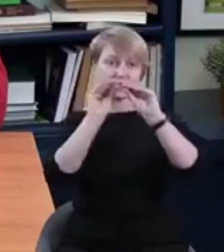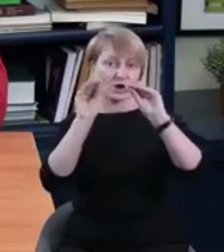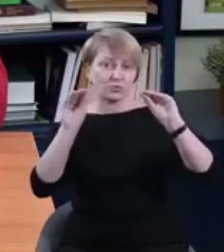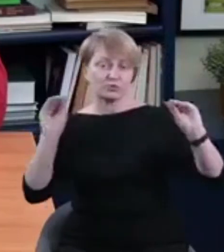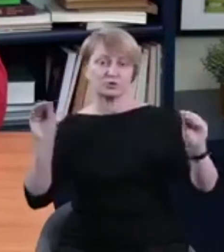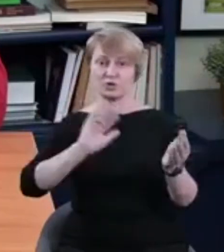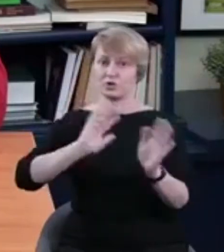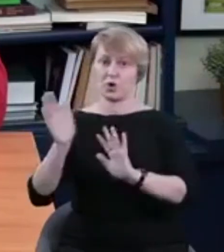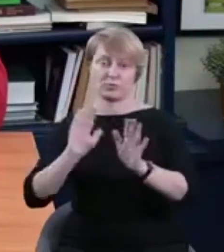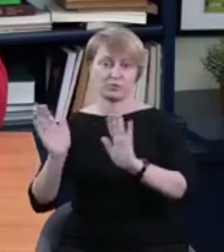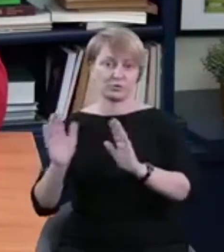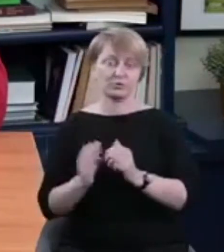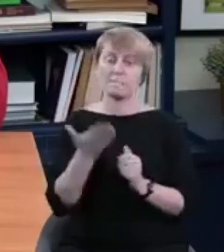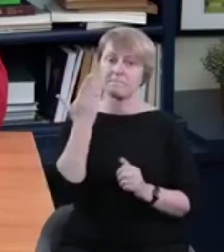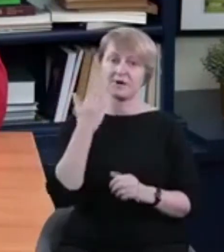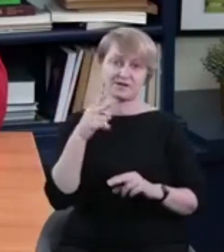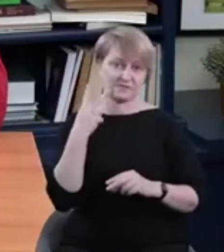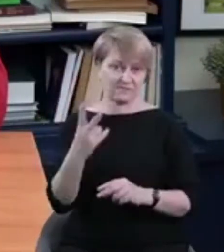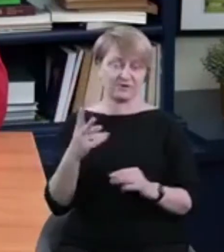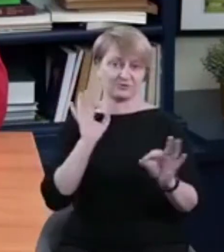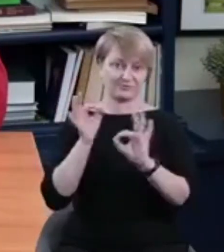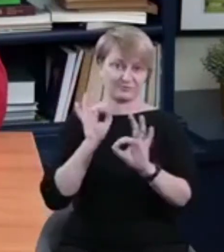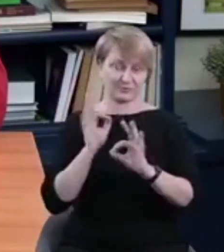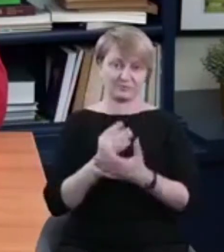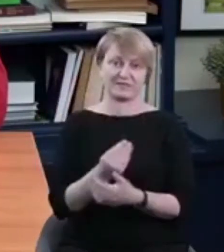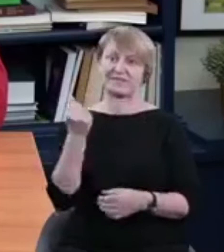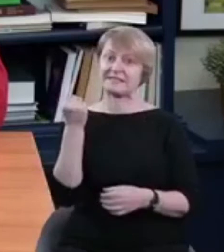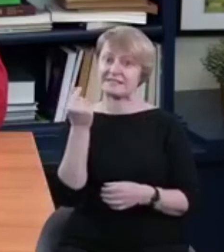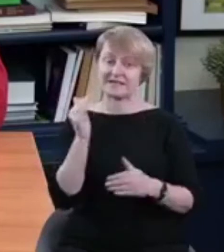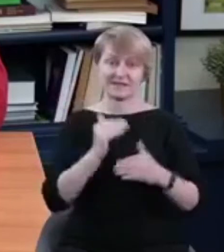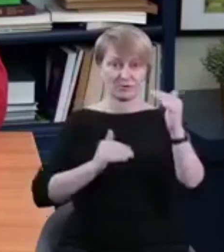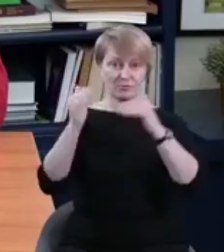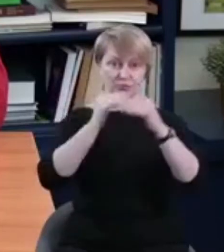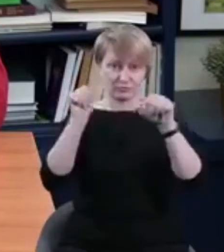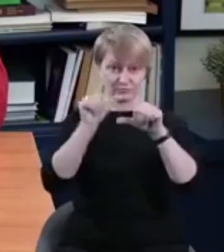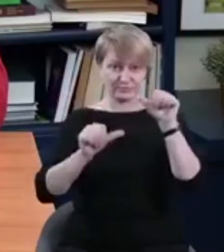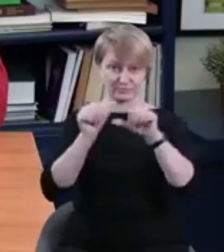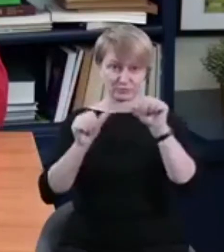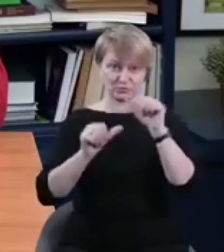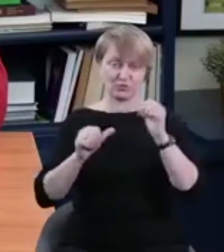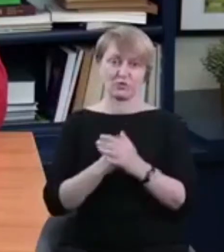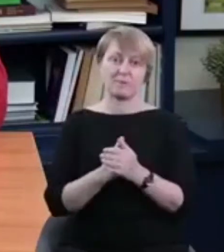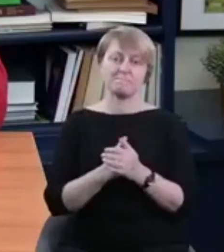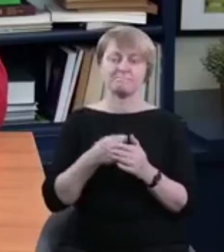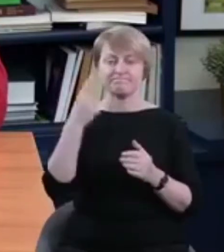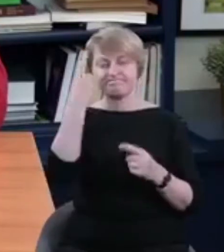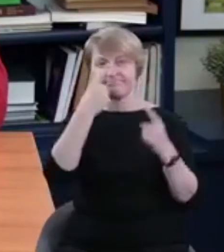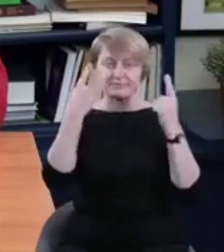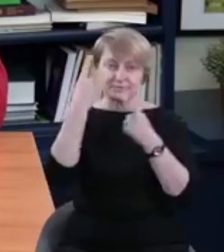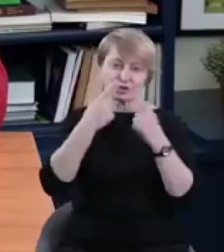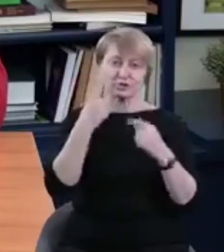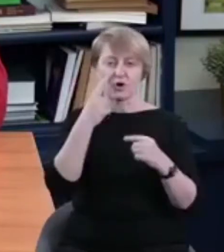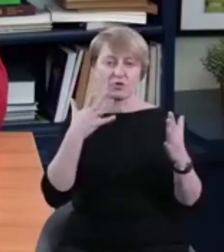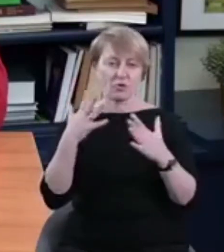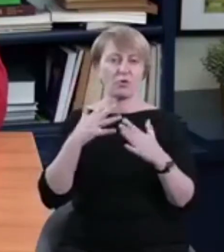opiekunów to też bardzo ważna informacja koszty budowy to około 7 8 milionów nawet